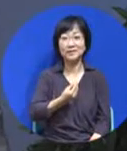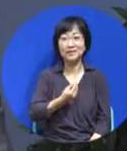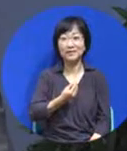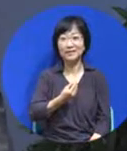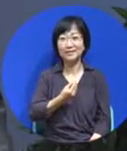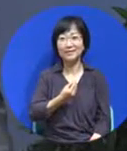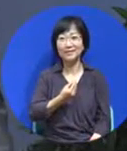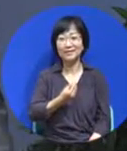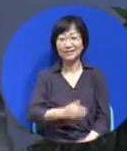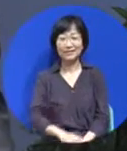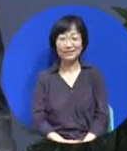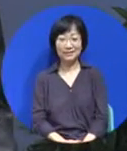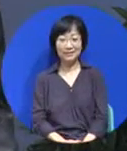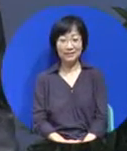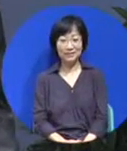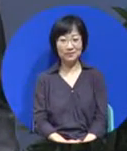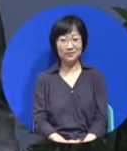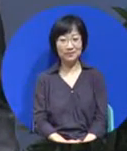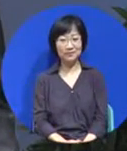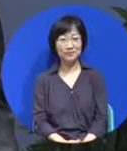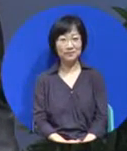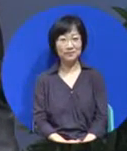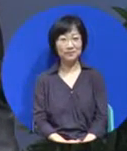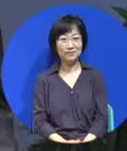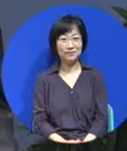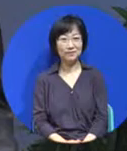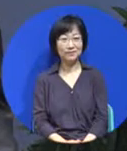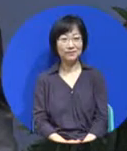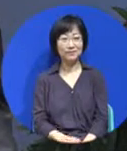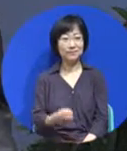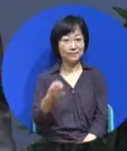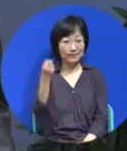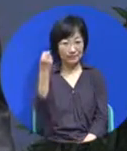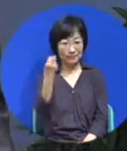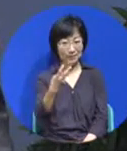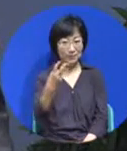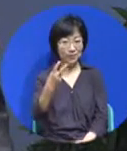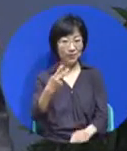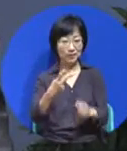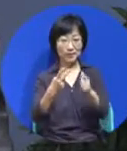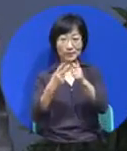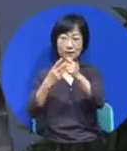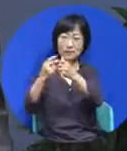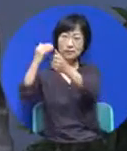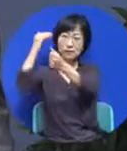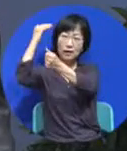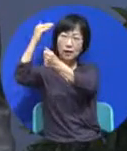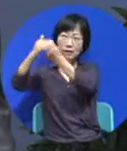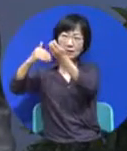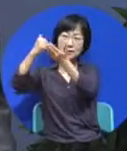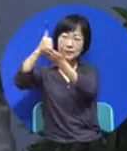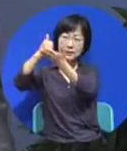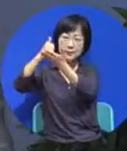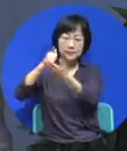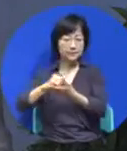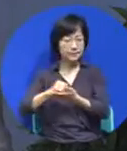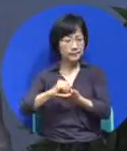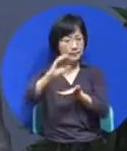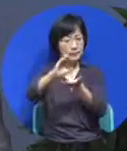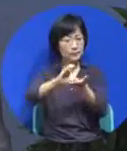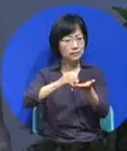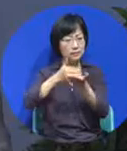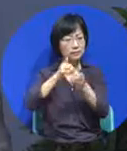the full of happiness. 그리고는 이제 하나님이 왜 그리스도를 보내셨는가 이 부분들이요 깨달아지기